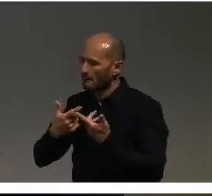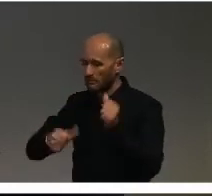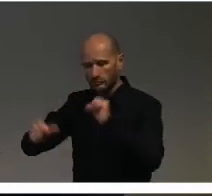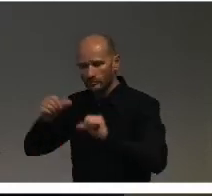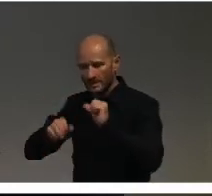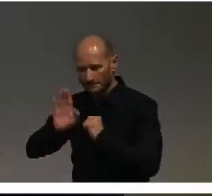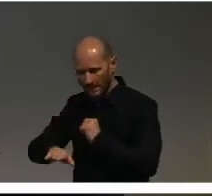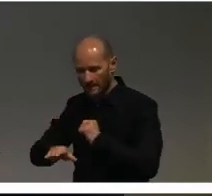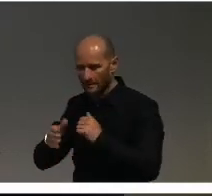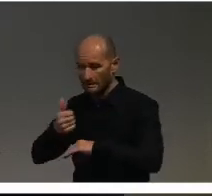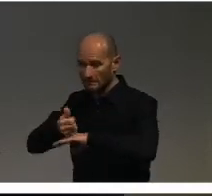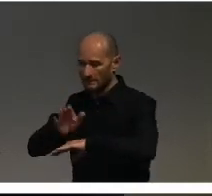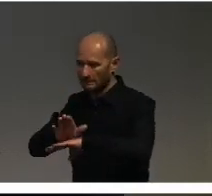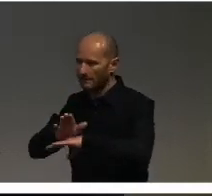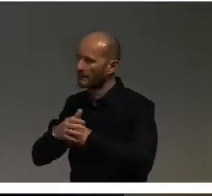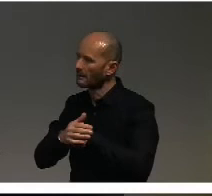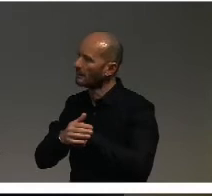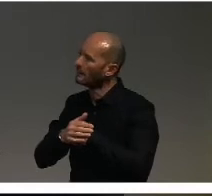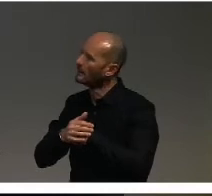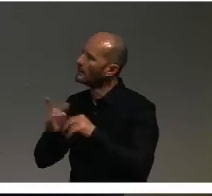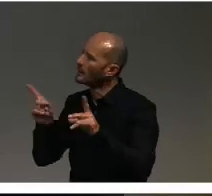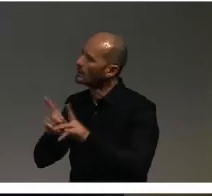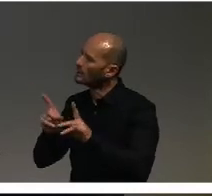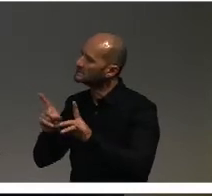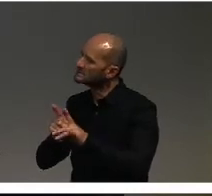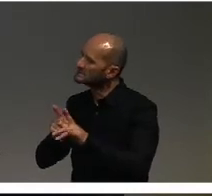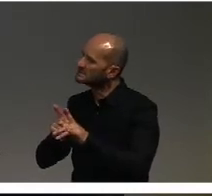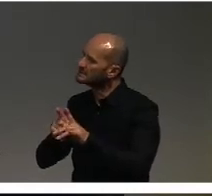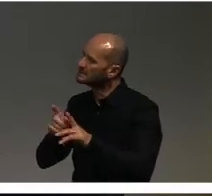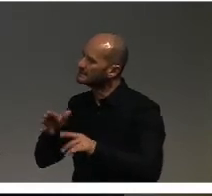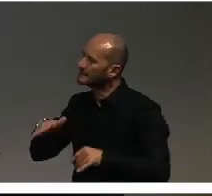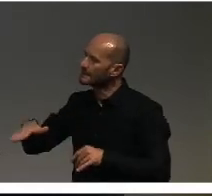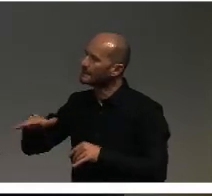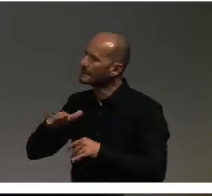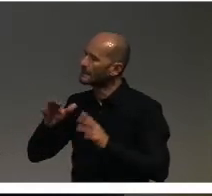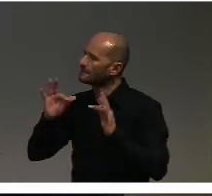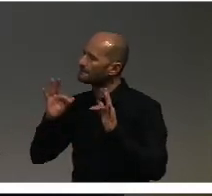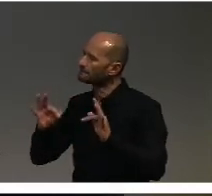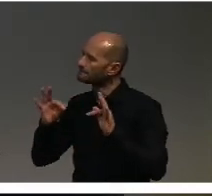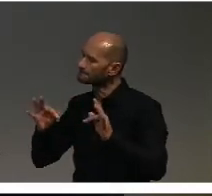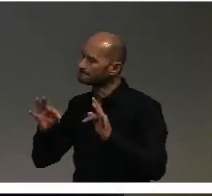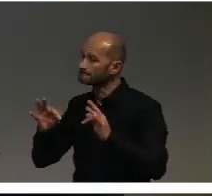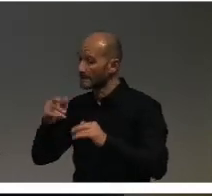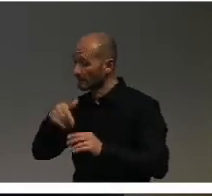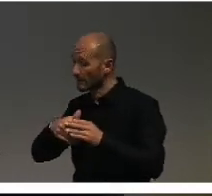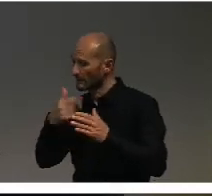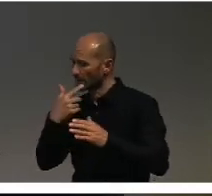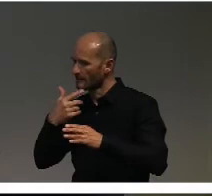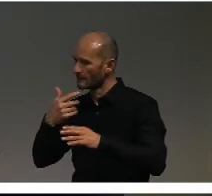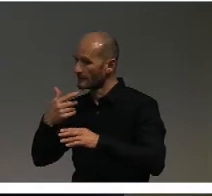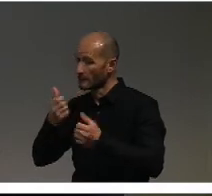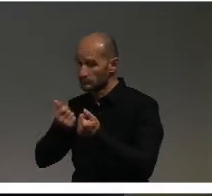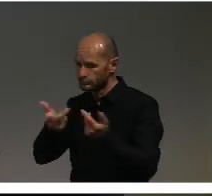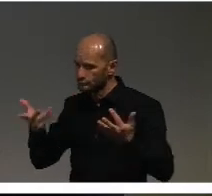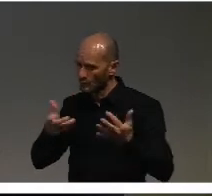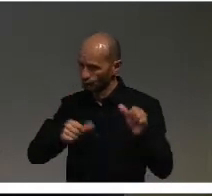aussi ce qu'on appelle des Mixture Assessment Factors qui permettent de prendre en compte justement cette dimension de l'exposition cumulée à plusieurs substances chimiques